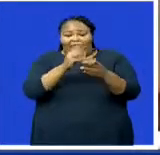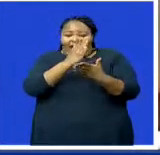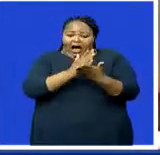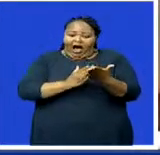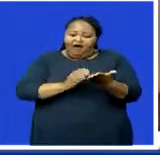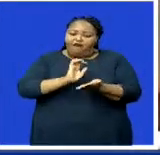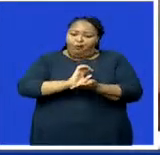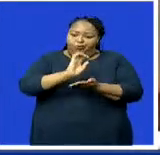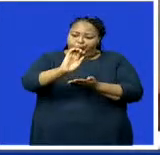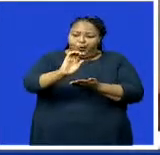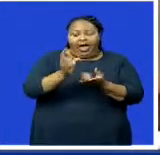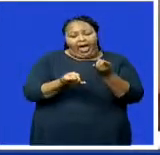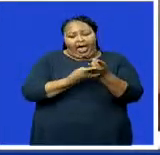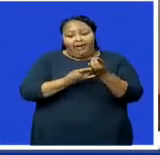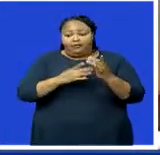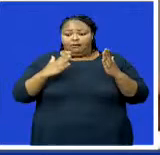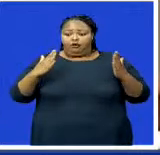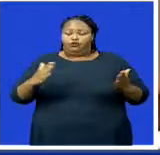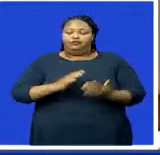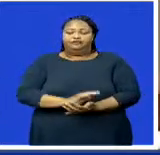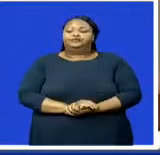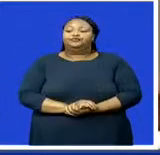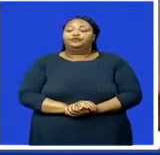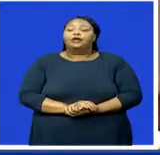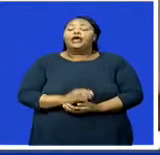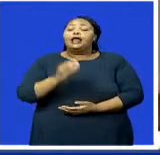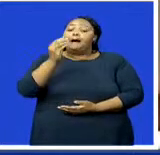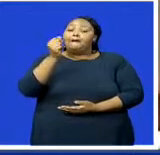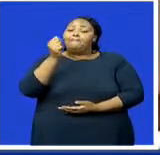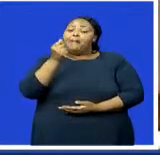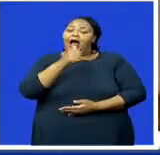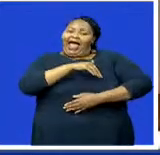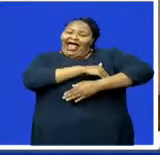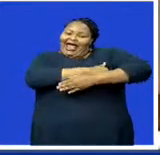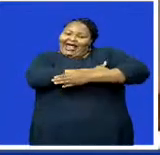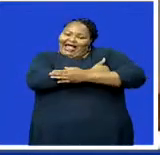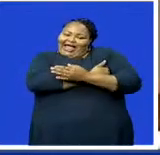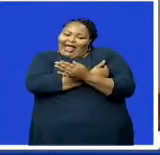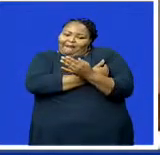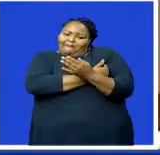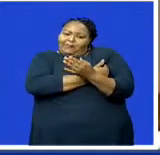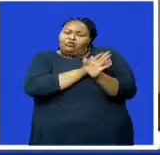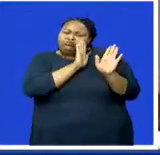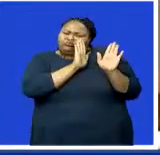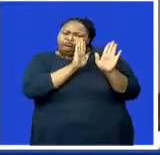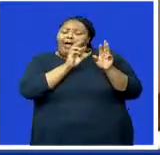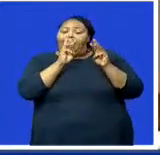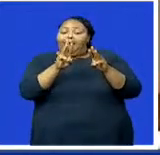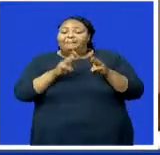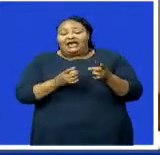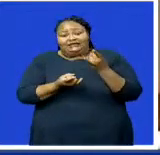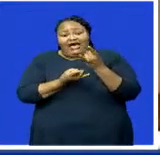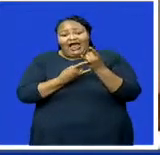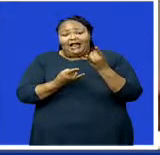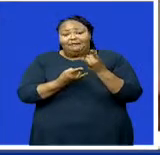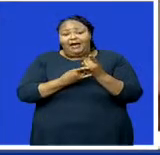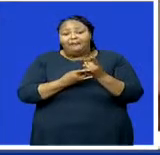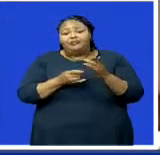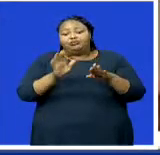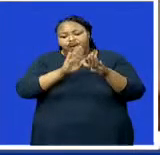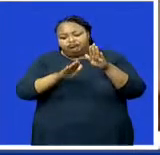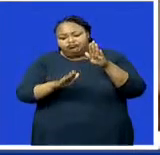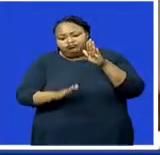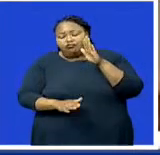atifakwe tindzaweni lapho khona titawusita titukulwane ngetitukulwane kuze kuthi lolusito